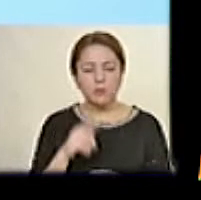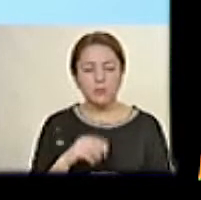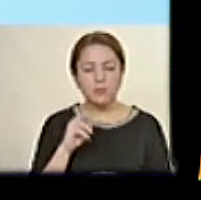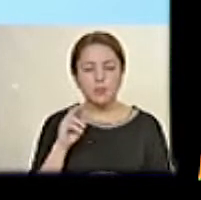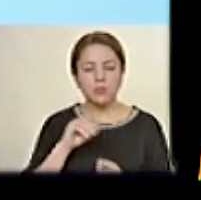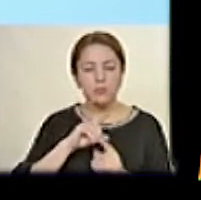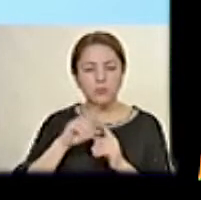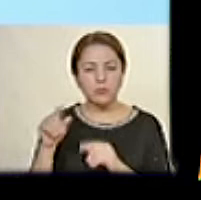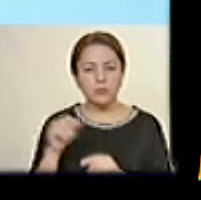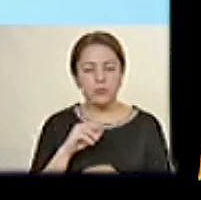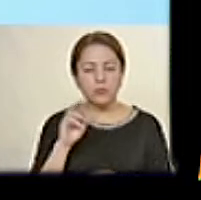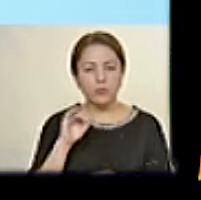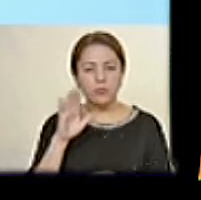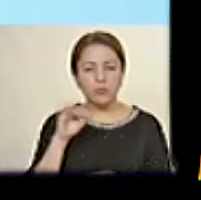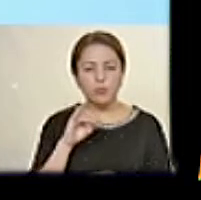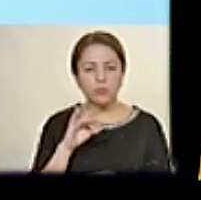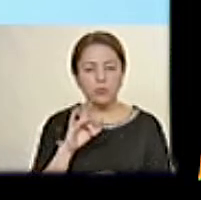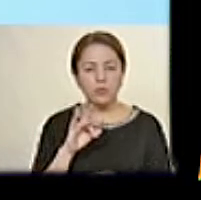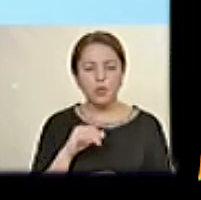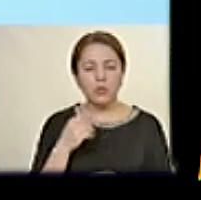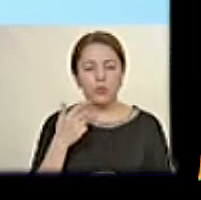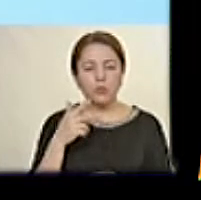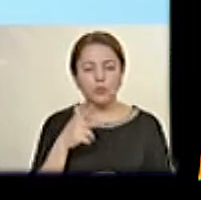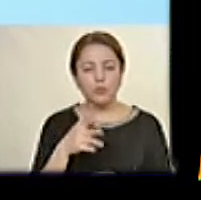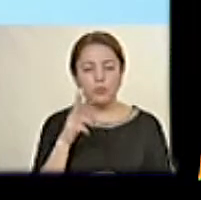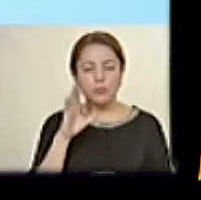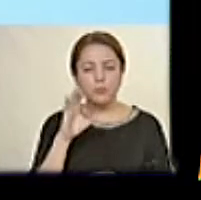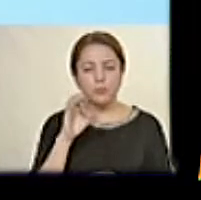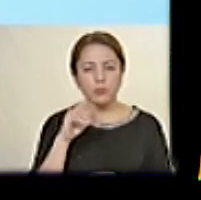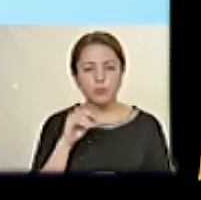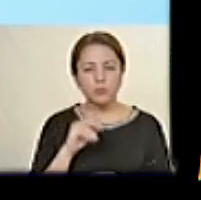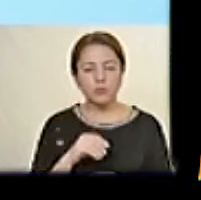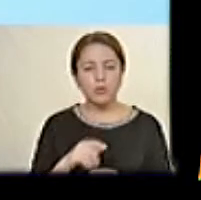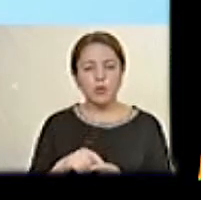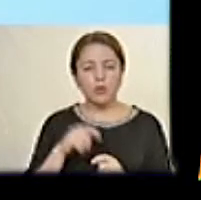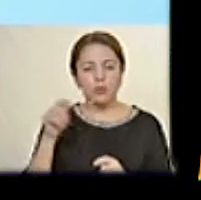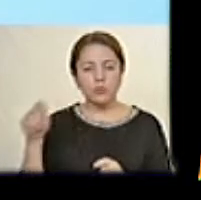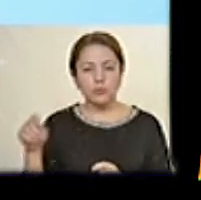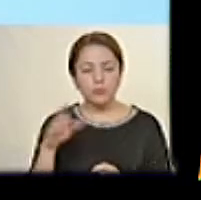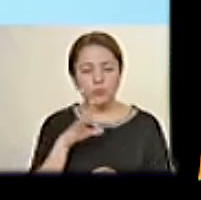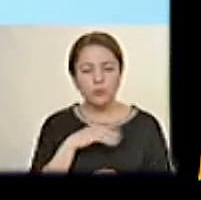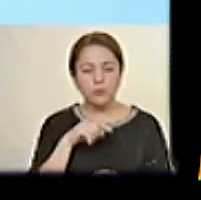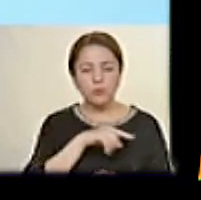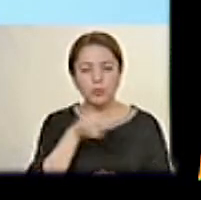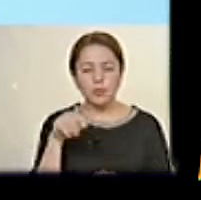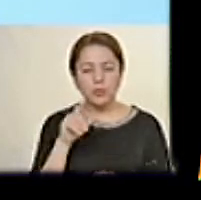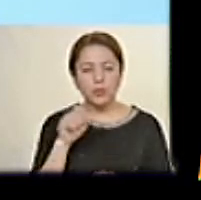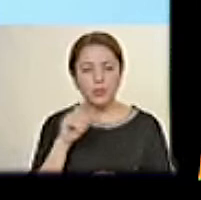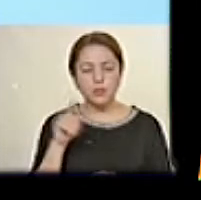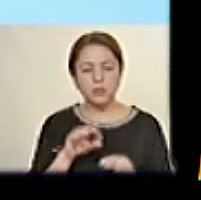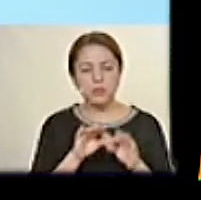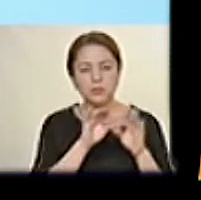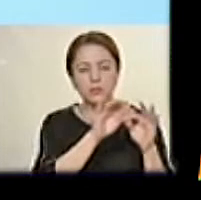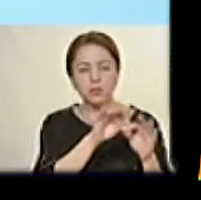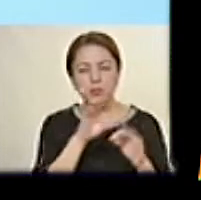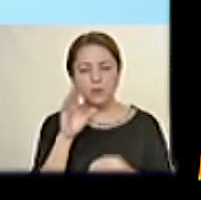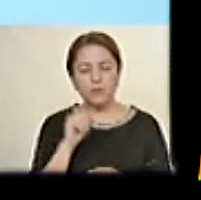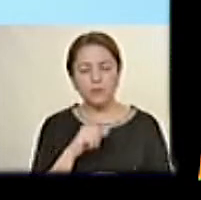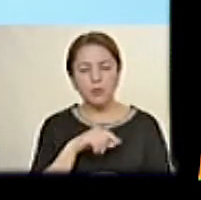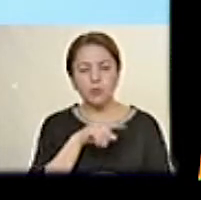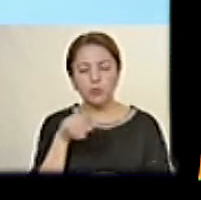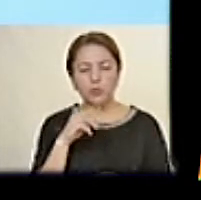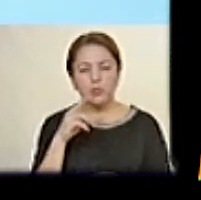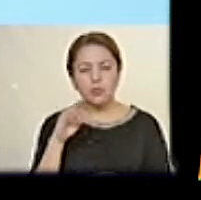esa 3500 kilometrdan ortiq bo'lib, demak, ularda asosan gaz tashiladi. Hamda ana shu gaz quvurlarining